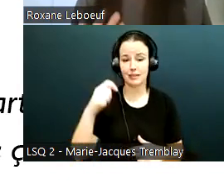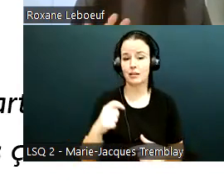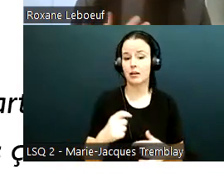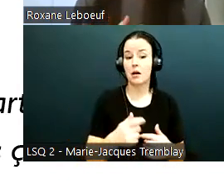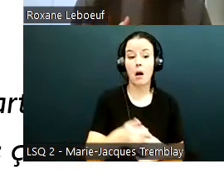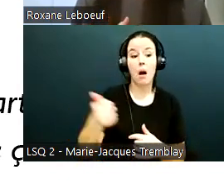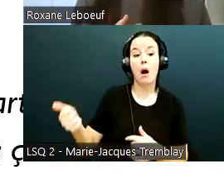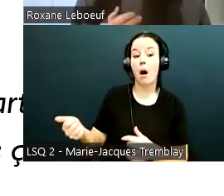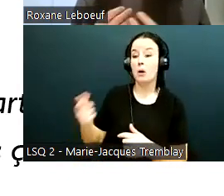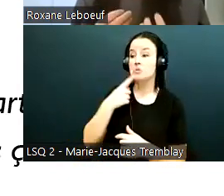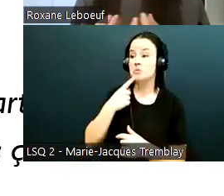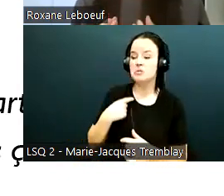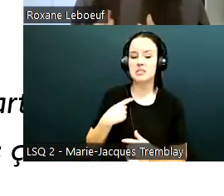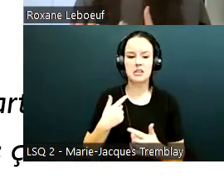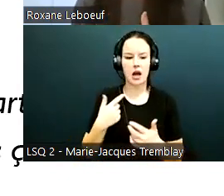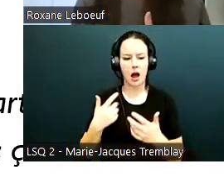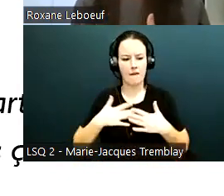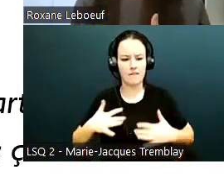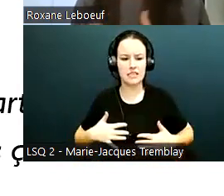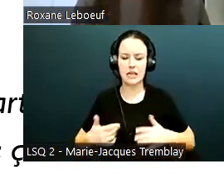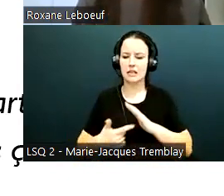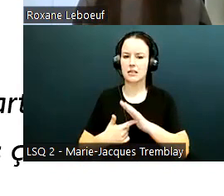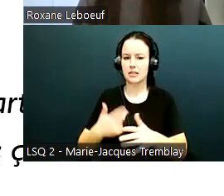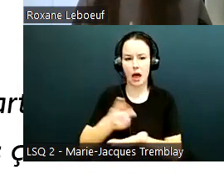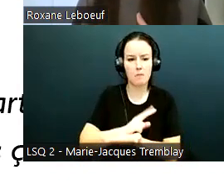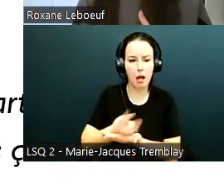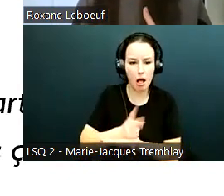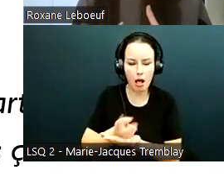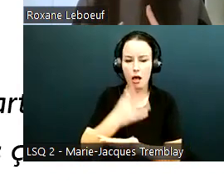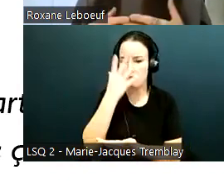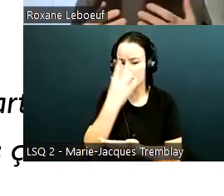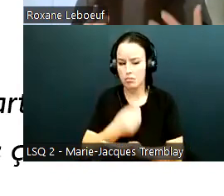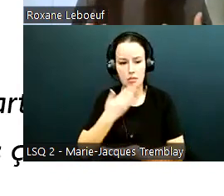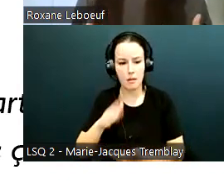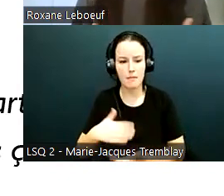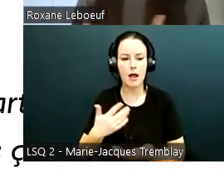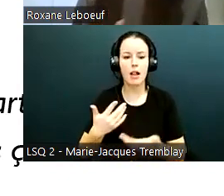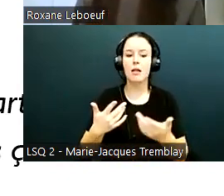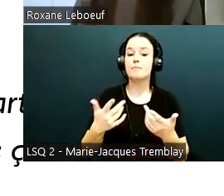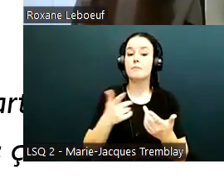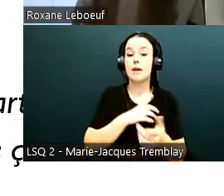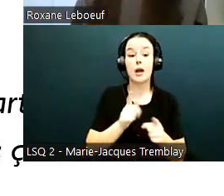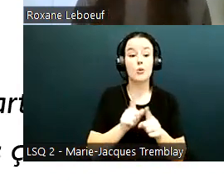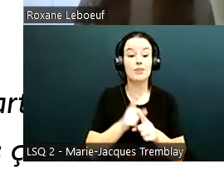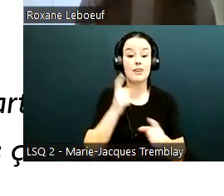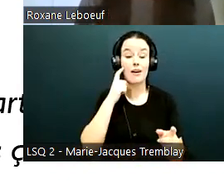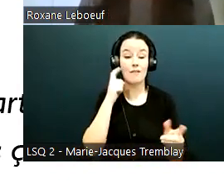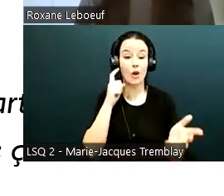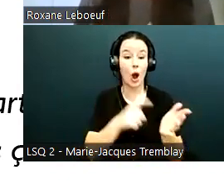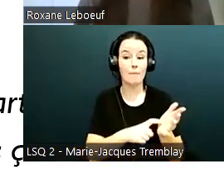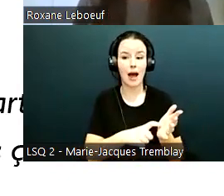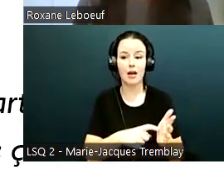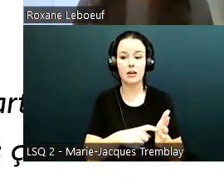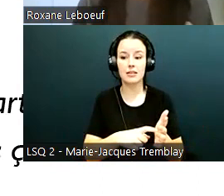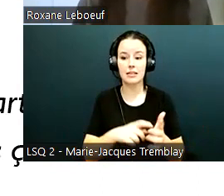D'autres nous ont parlé d'avoir des troubles plus physiques, donc troubles du sommeil, par exemple. Et dans les entrevues, ce qu'on a noté, c'est que ça ne touchait pas uniquement les gens